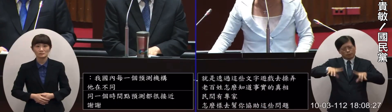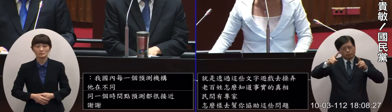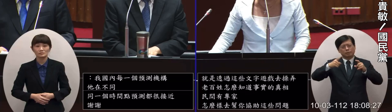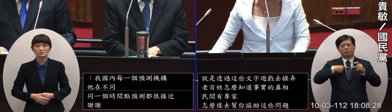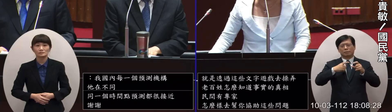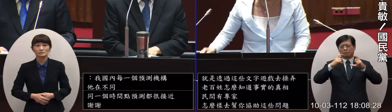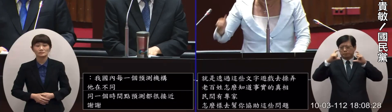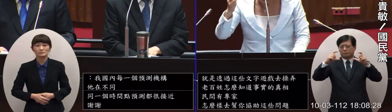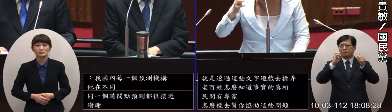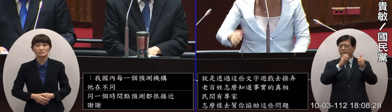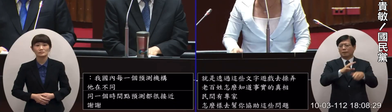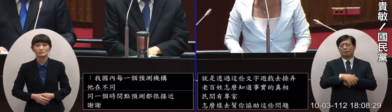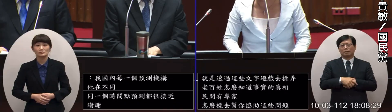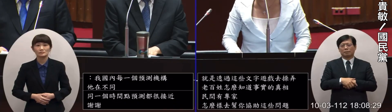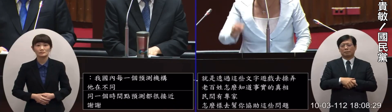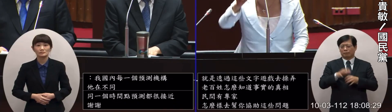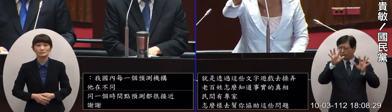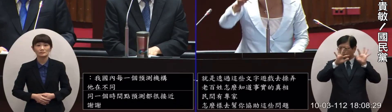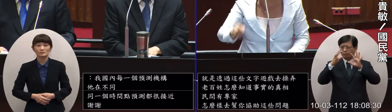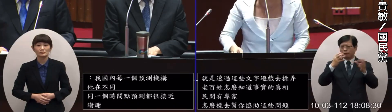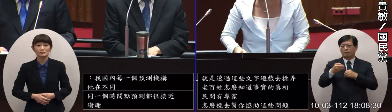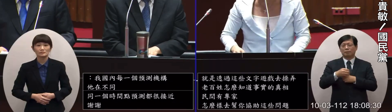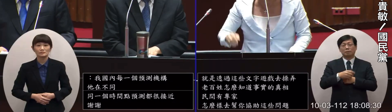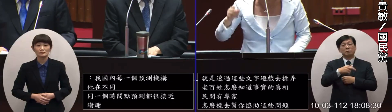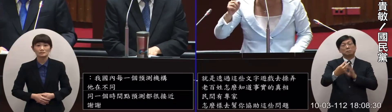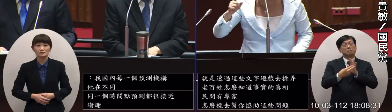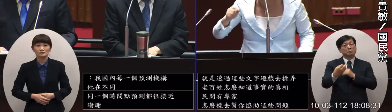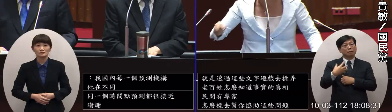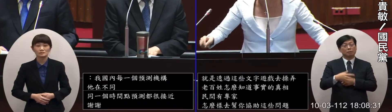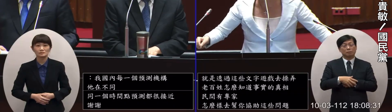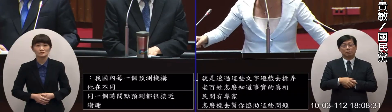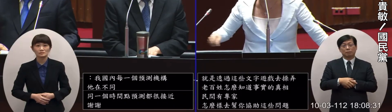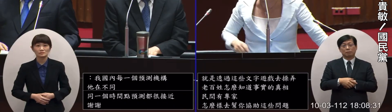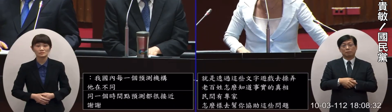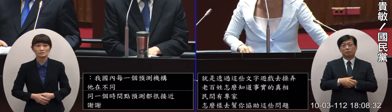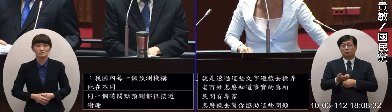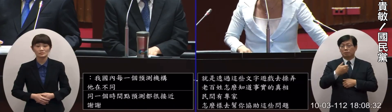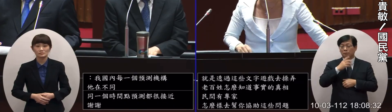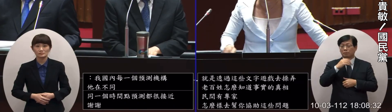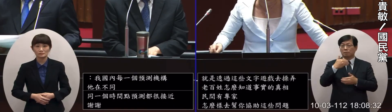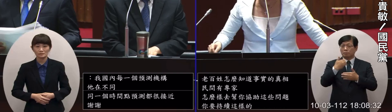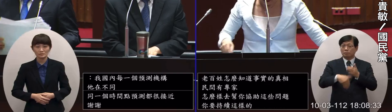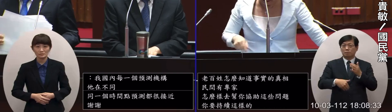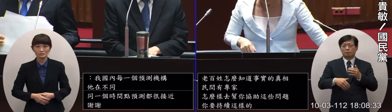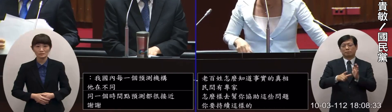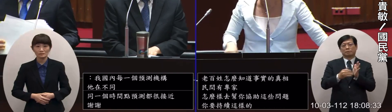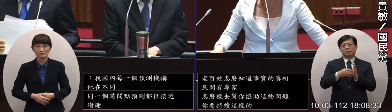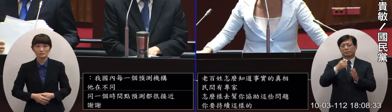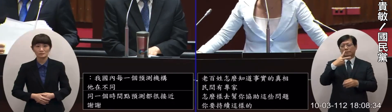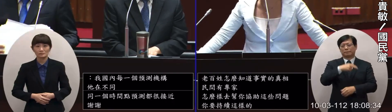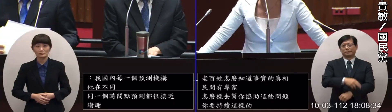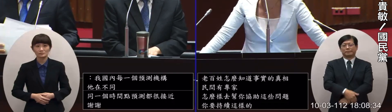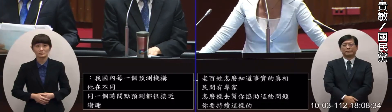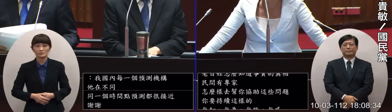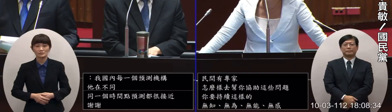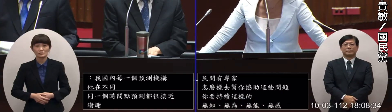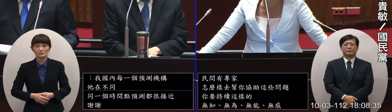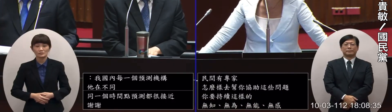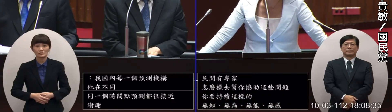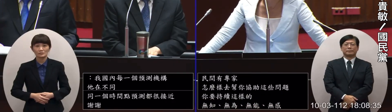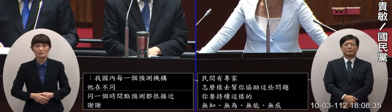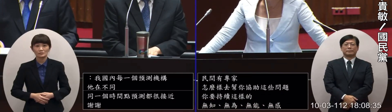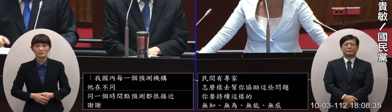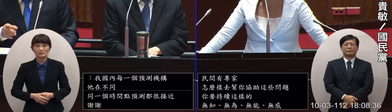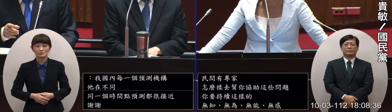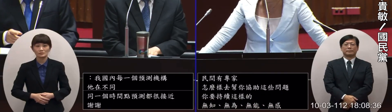标题跟你讲说迷航啊，然后你再讲，我再讲这个剩下来的部分呢。 好，时